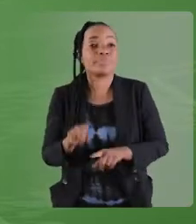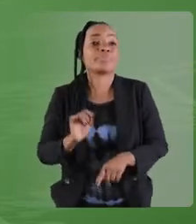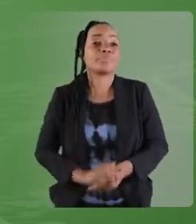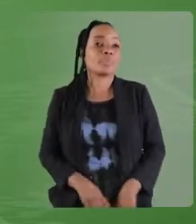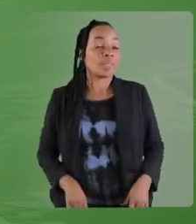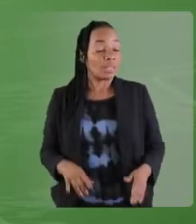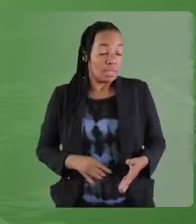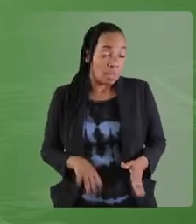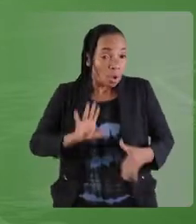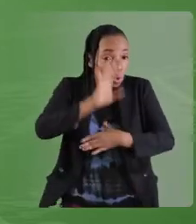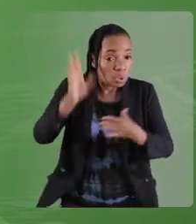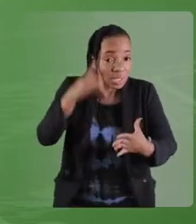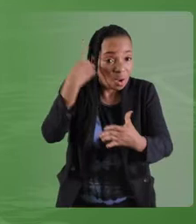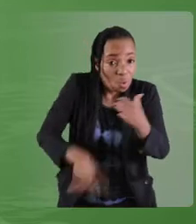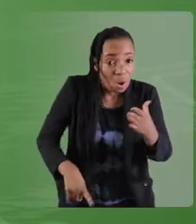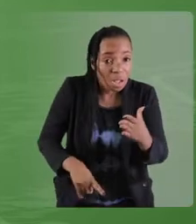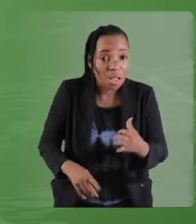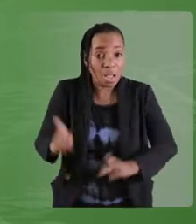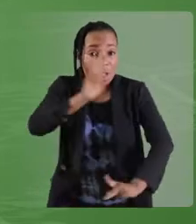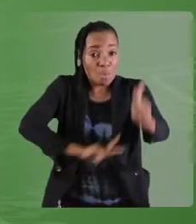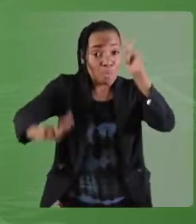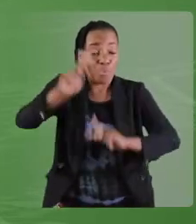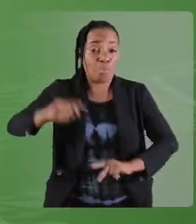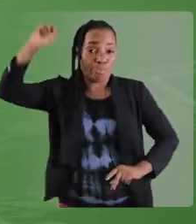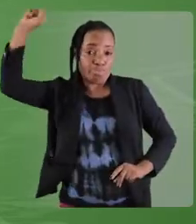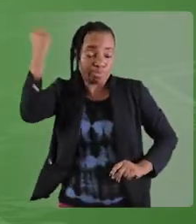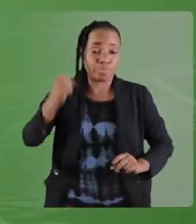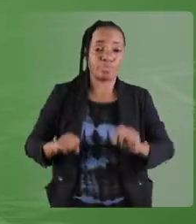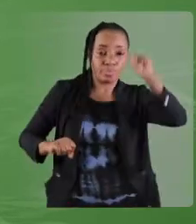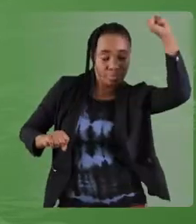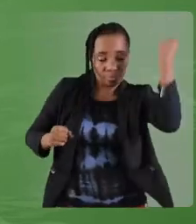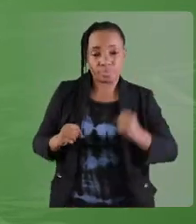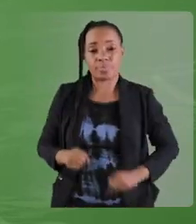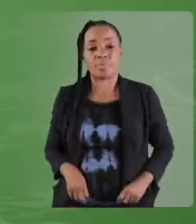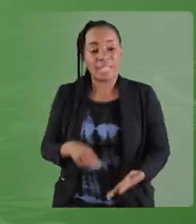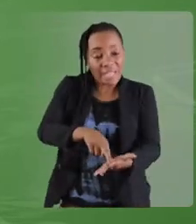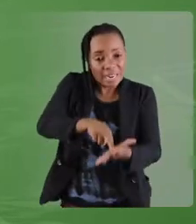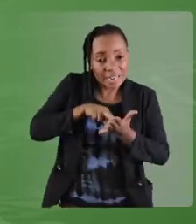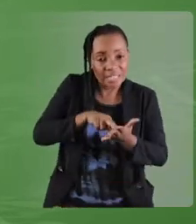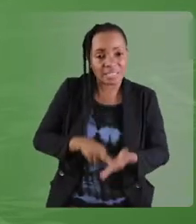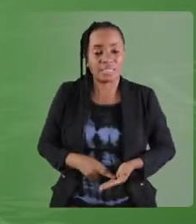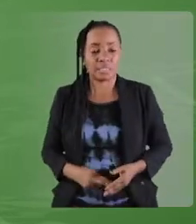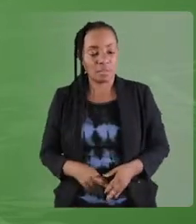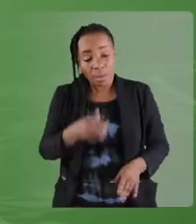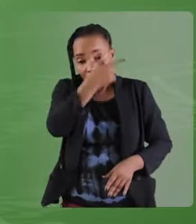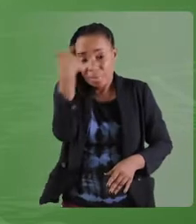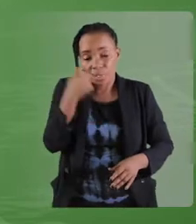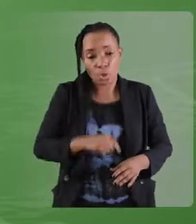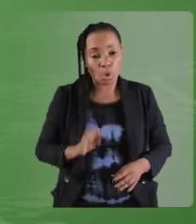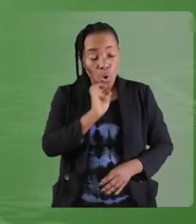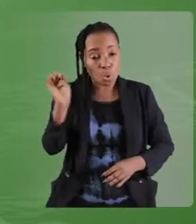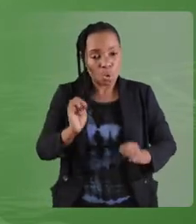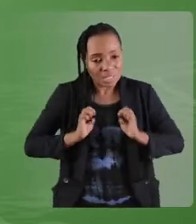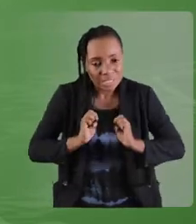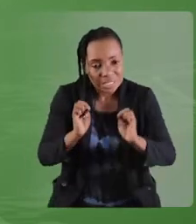a engendré des résistances, des révoltes, parce que les peuples assujettis, dominés, tentaient